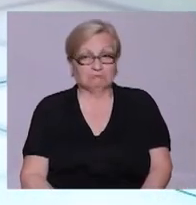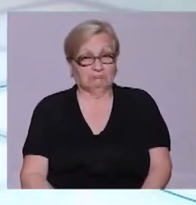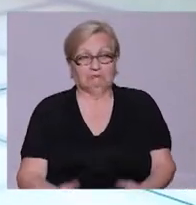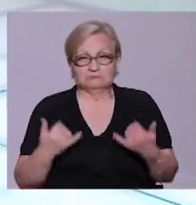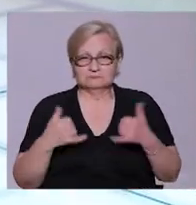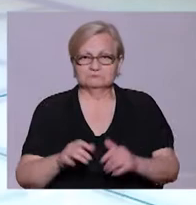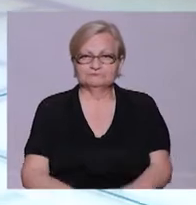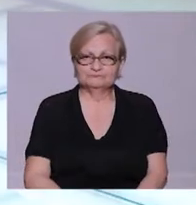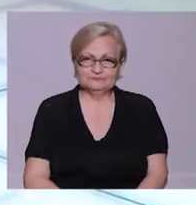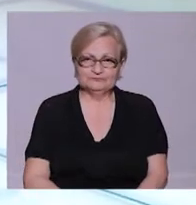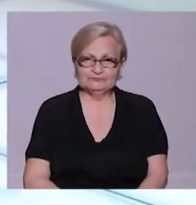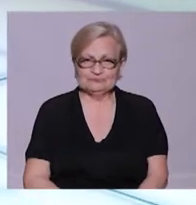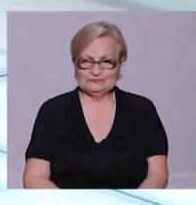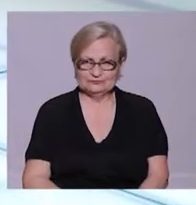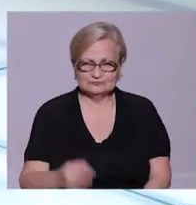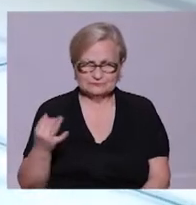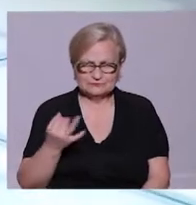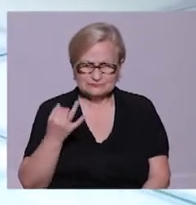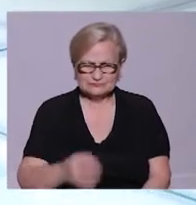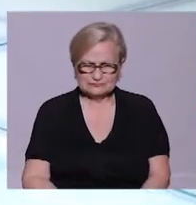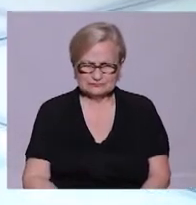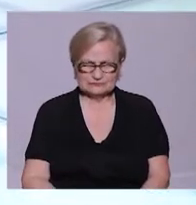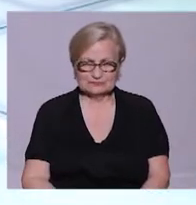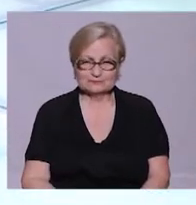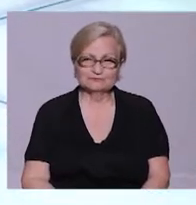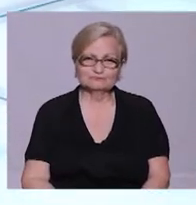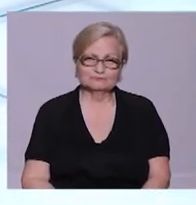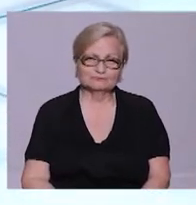ვაუ! რა საინტერესოა.